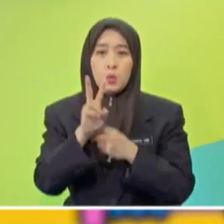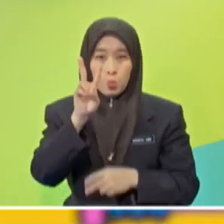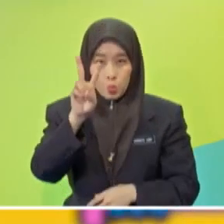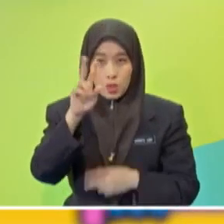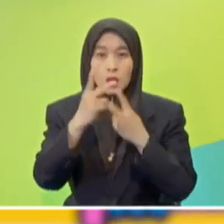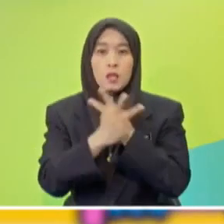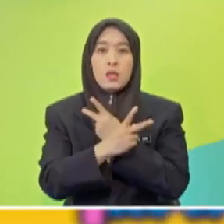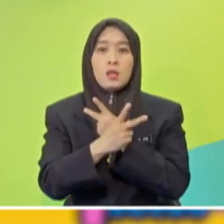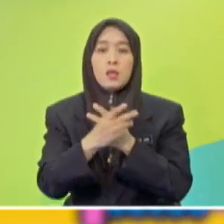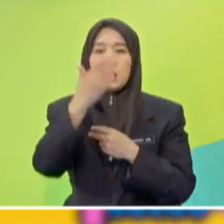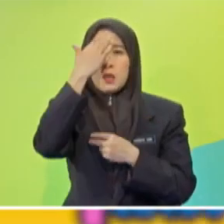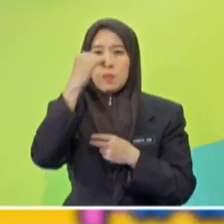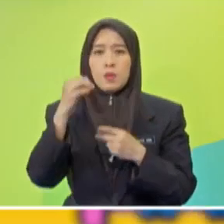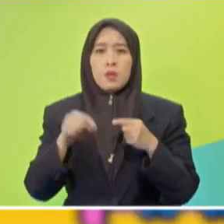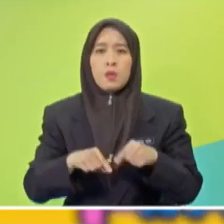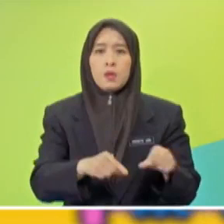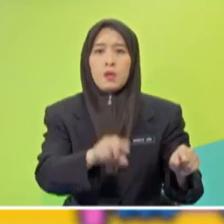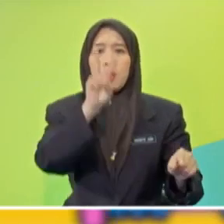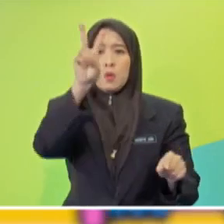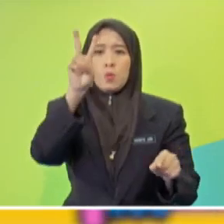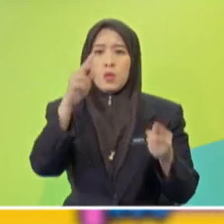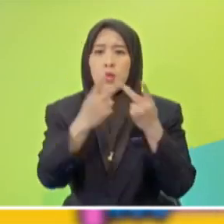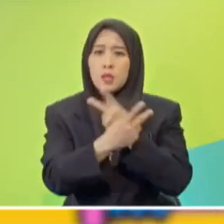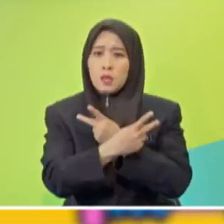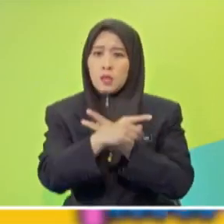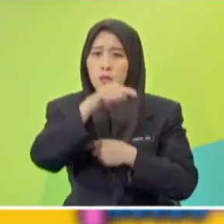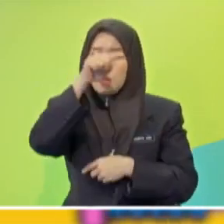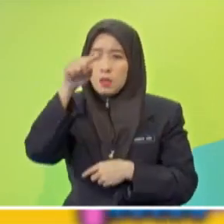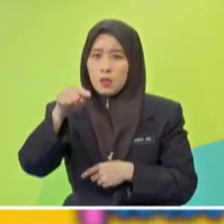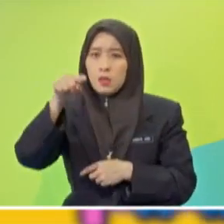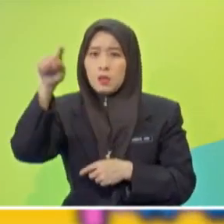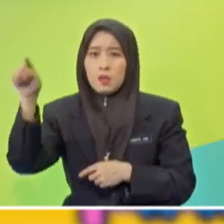gitu nak gerak dua kali saya mau dijawab siapa Boleh cowok